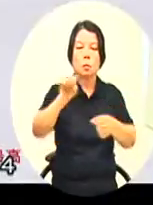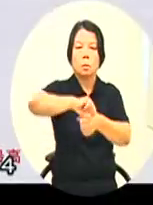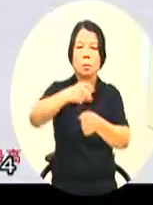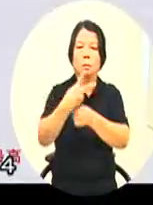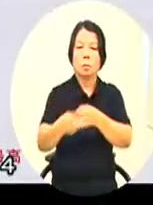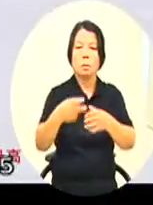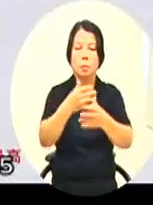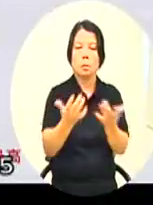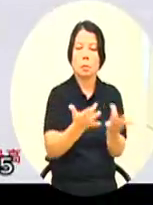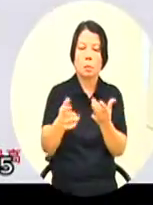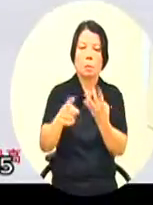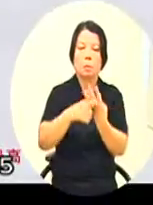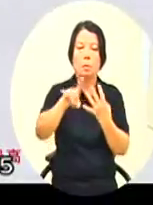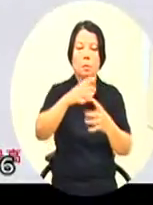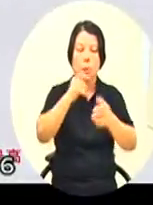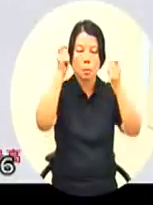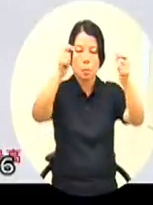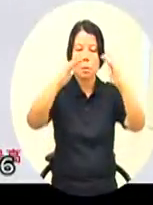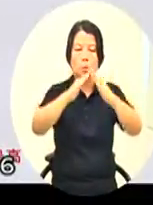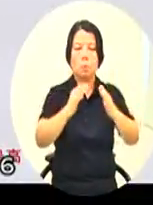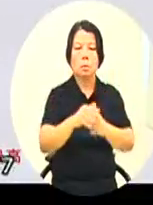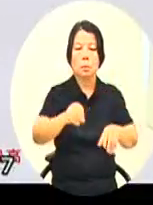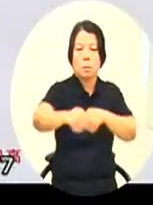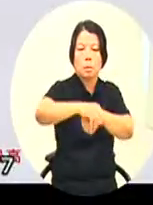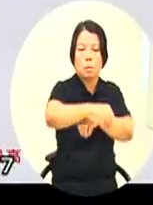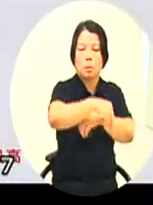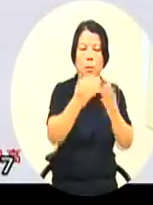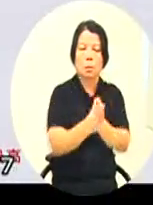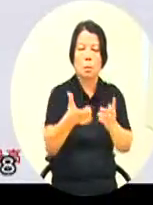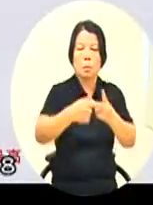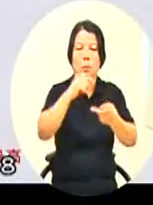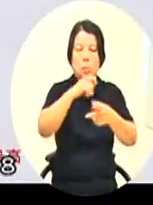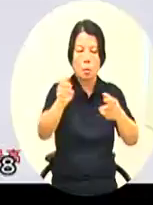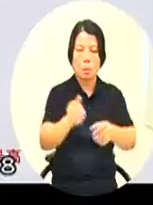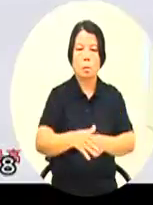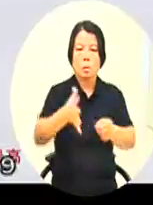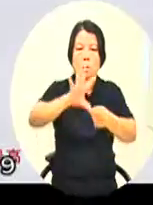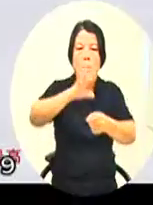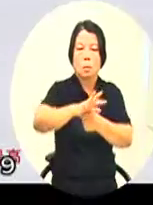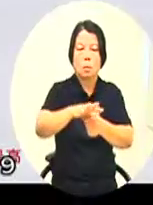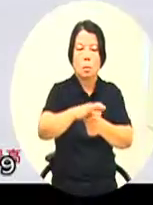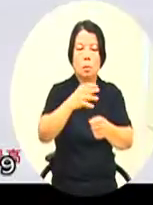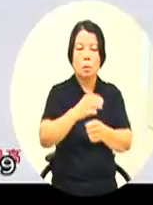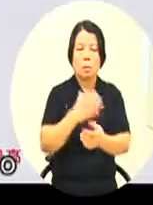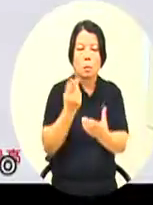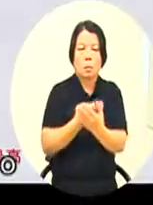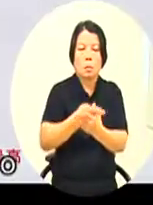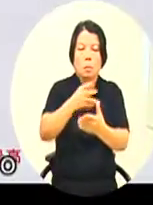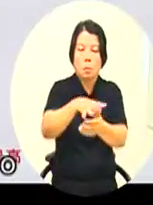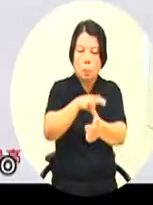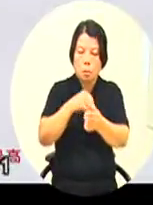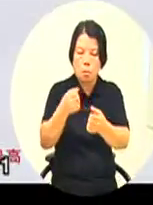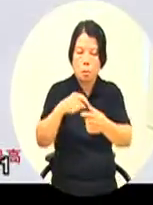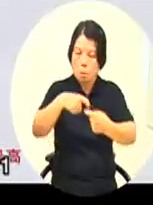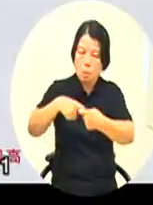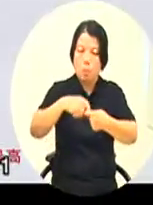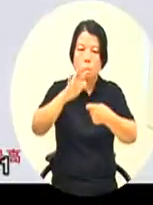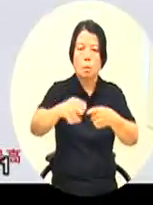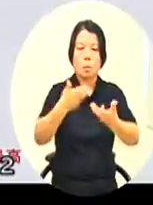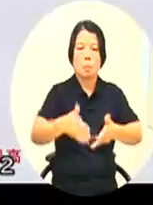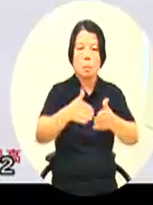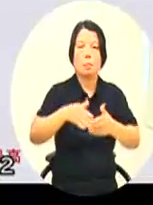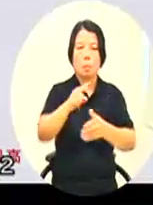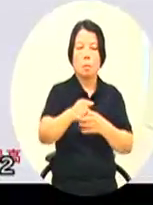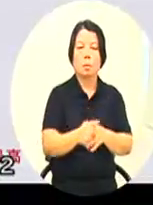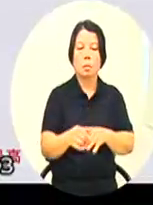5+2的产业呢，在高雄的布局里头呢，都跟我们的高中职的学习做连结，那这点是非常重要的。还